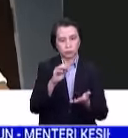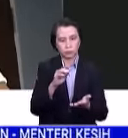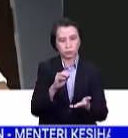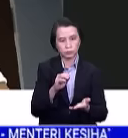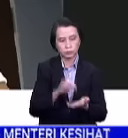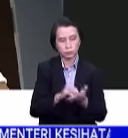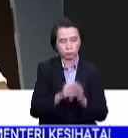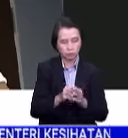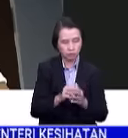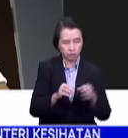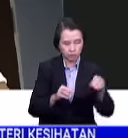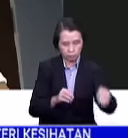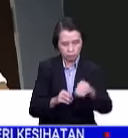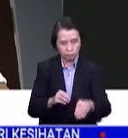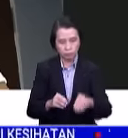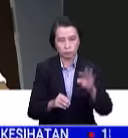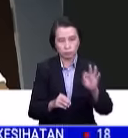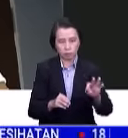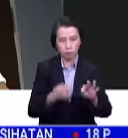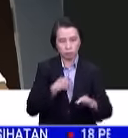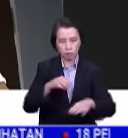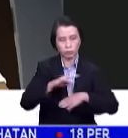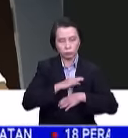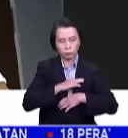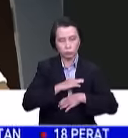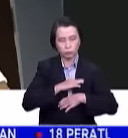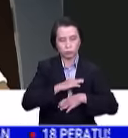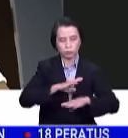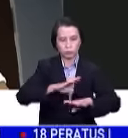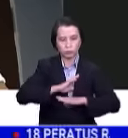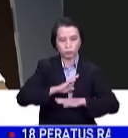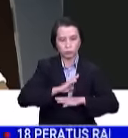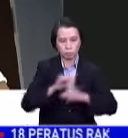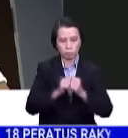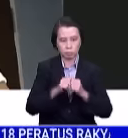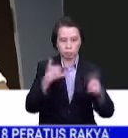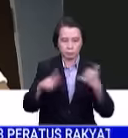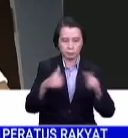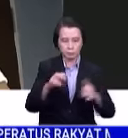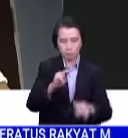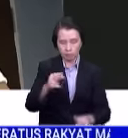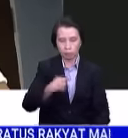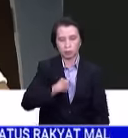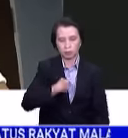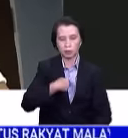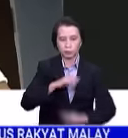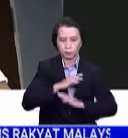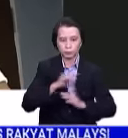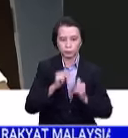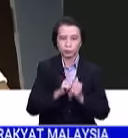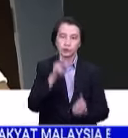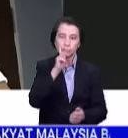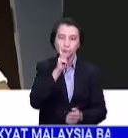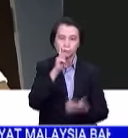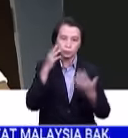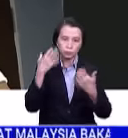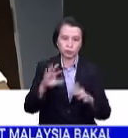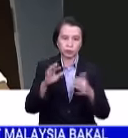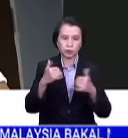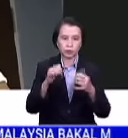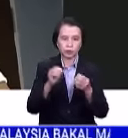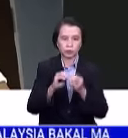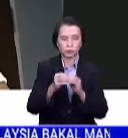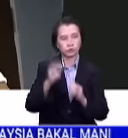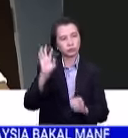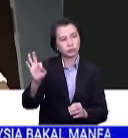number 9. Dan saya berpuas hati dengan performance saya. Dengan Kedah pun saya telah bermain nombor 9